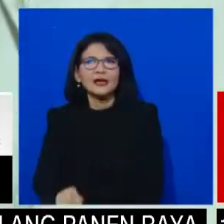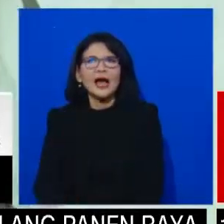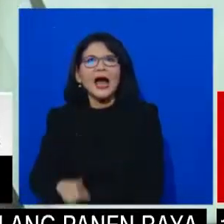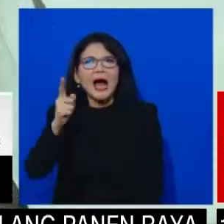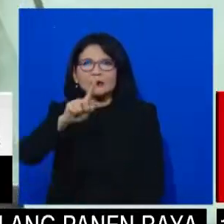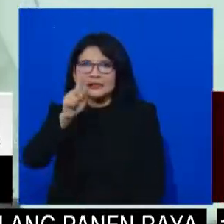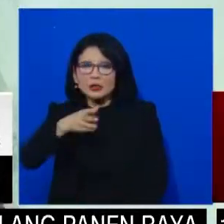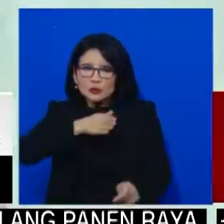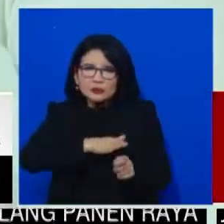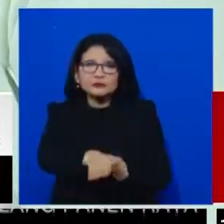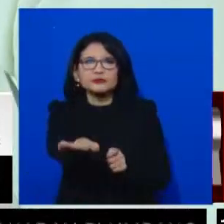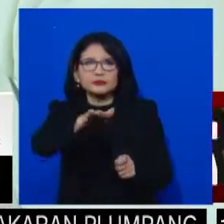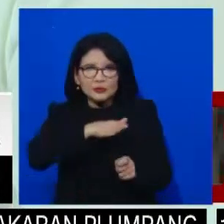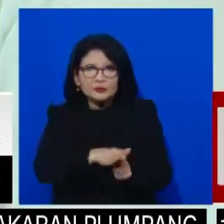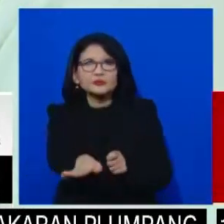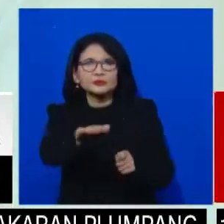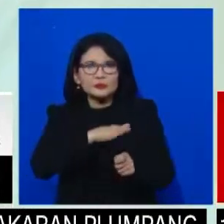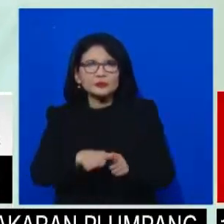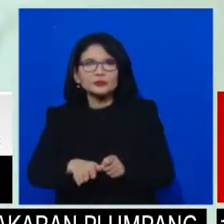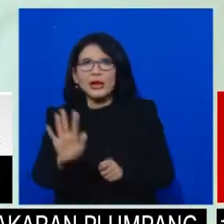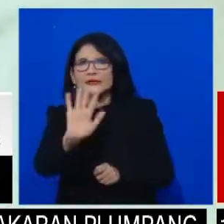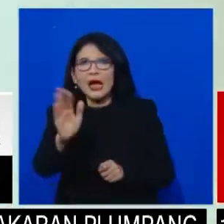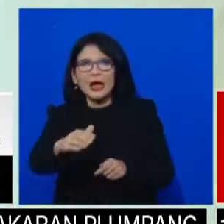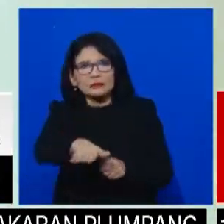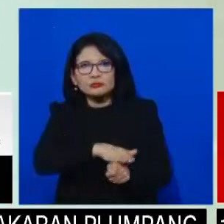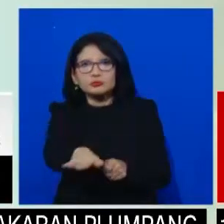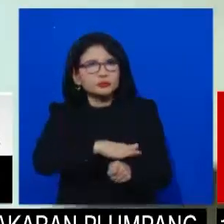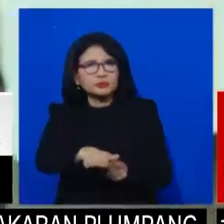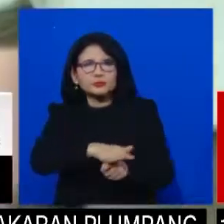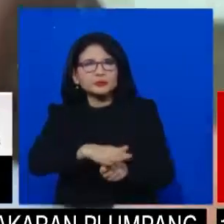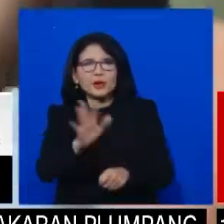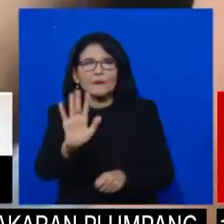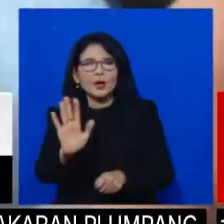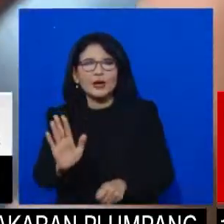harus searah. Kalau dua nanti tajam lagi. Jadi satu arah. Oke.